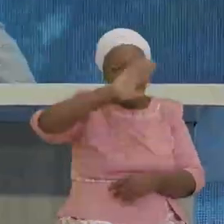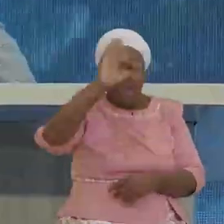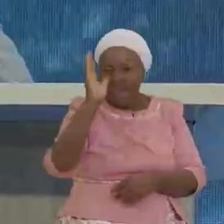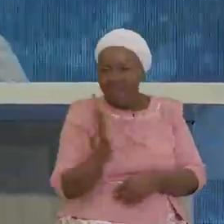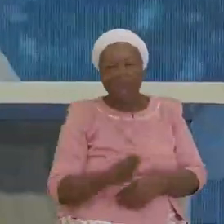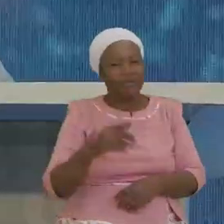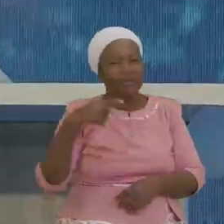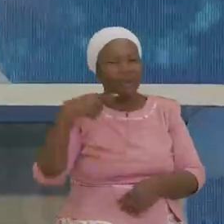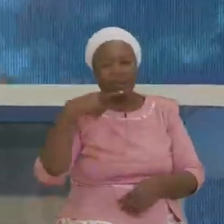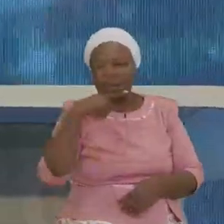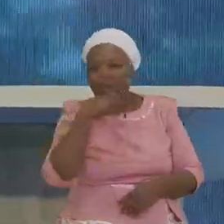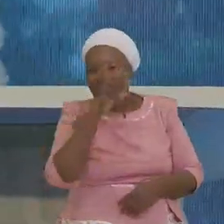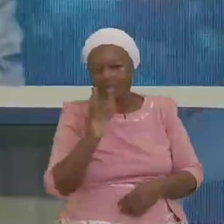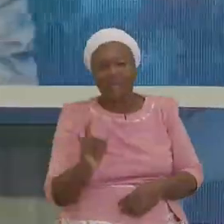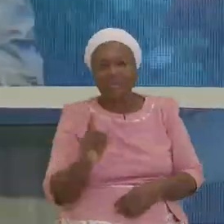parole,